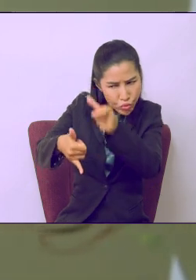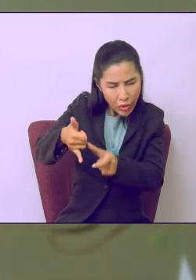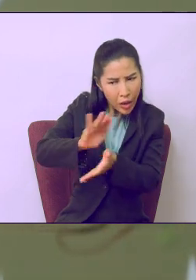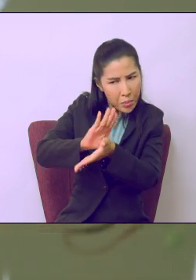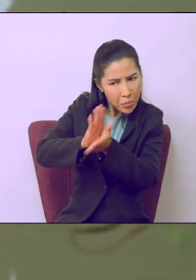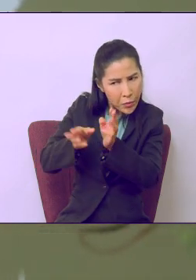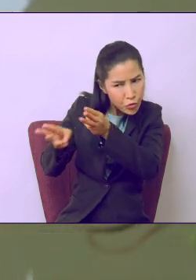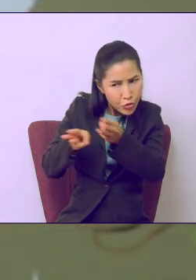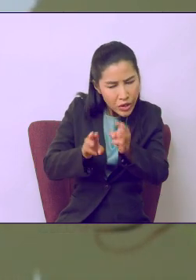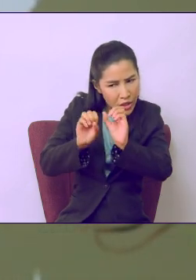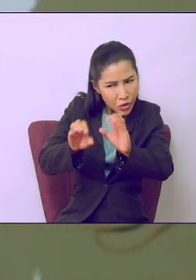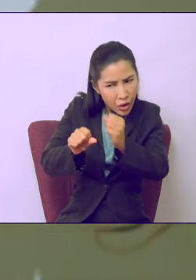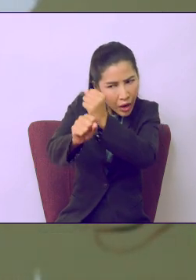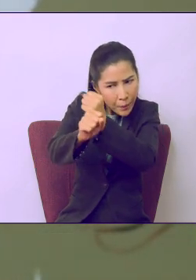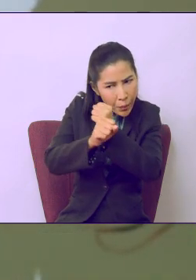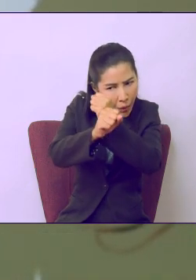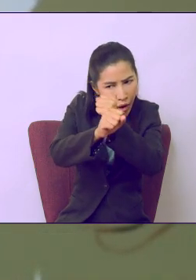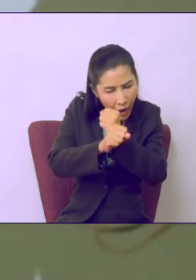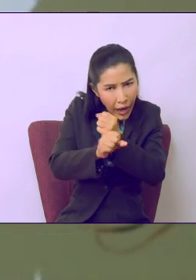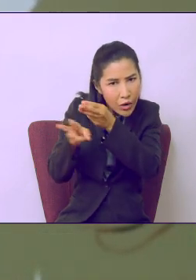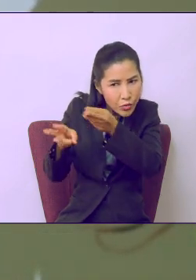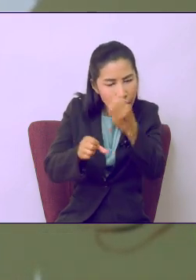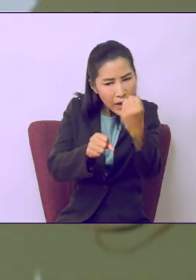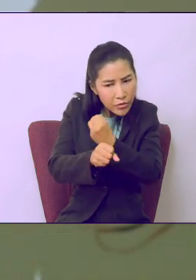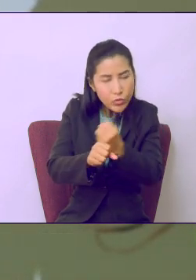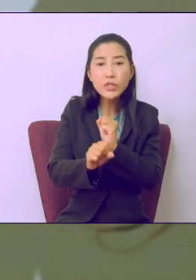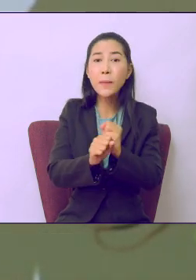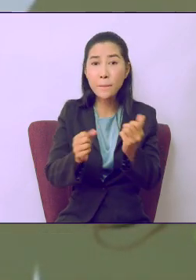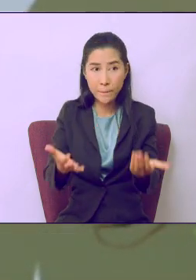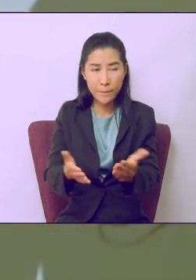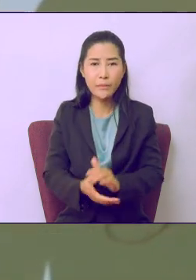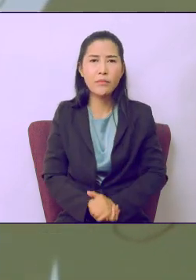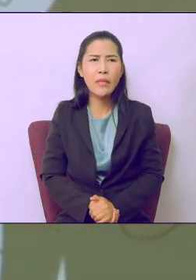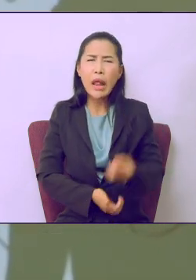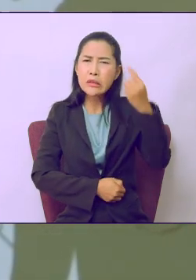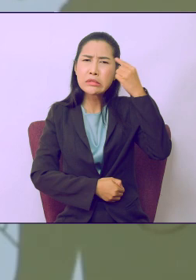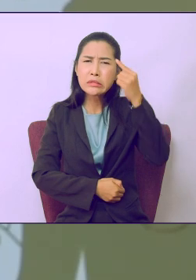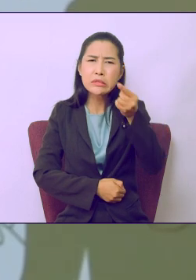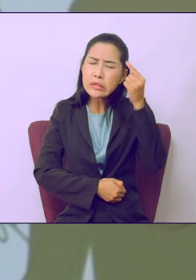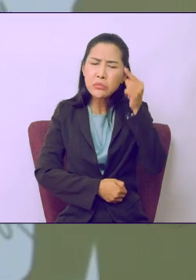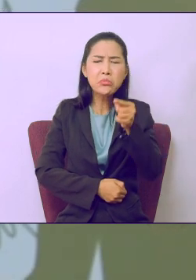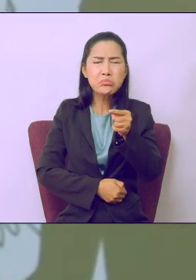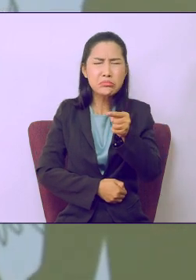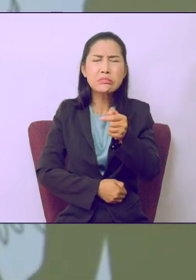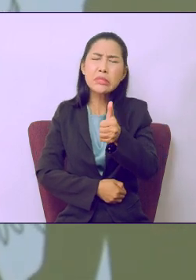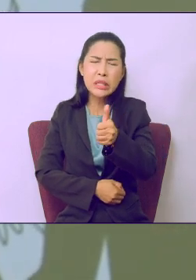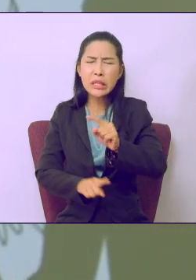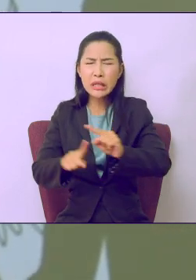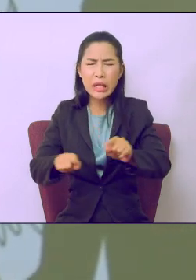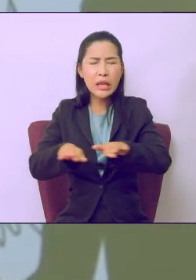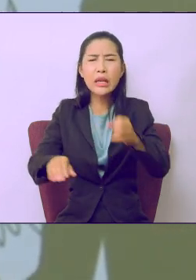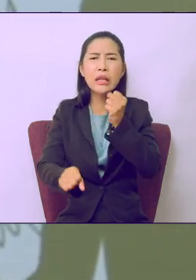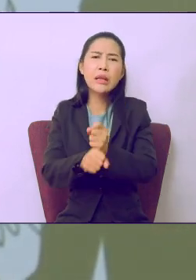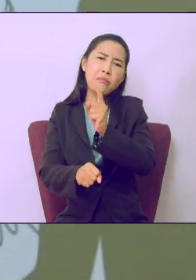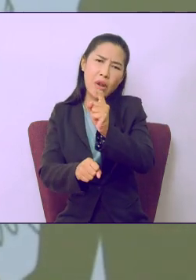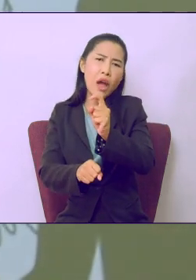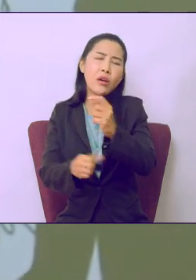ก็นะครับมี Safetyกับน้องยังไงบ้างนะครับ Safetyก็คือว่าบางทีเราคิดมาว่าเอ้ท่านี้มันดีแต่ถ้าน้องทำไม่ได้บางที